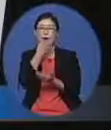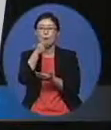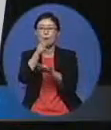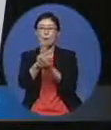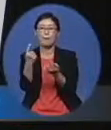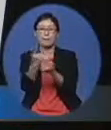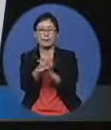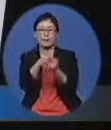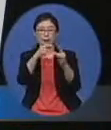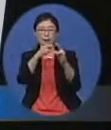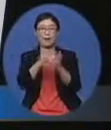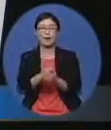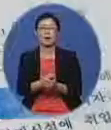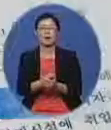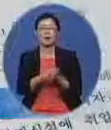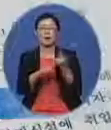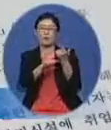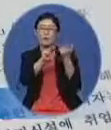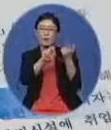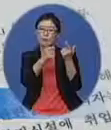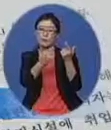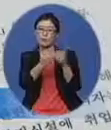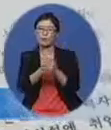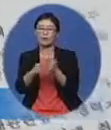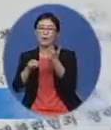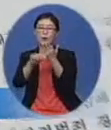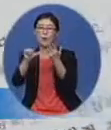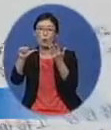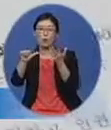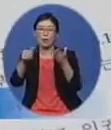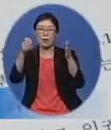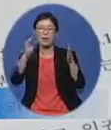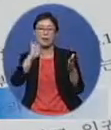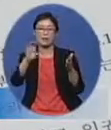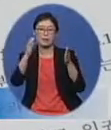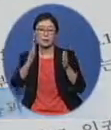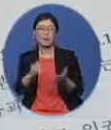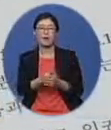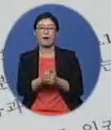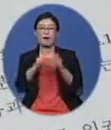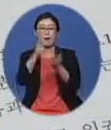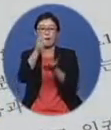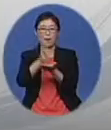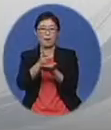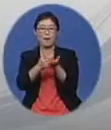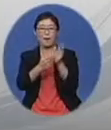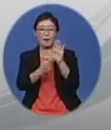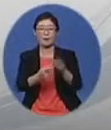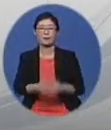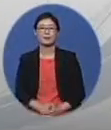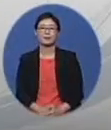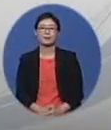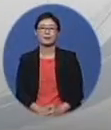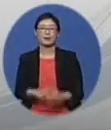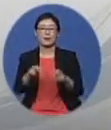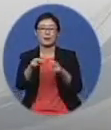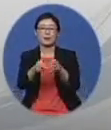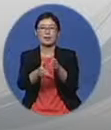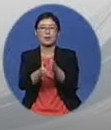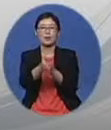법률안을 마련해 26일부터 오는 8월 5일까지 40일간 입법 예고한다고 밝혔습니다. 먼저 장애인